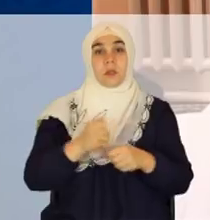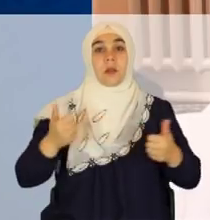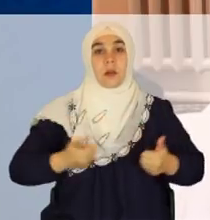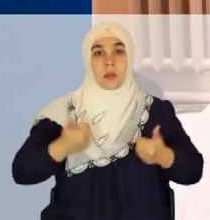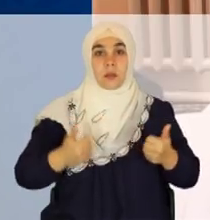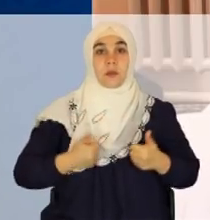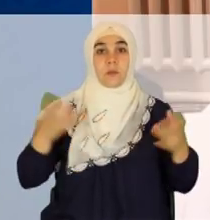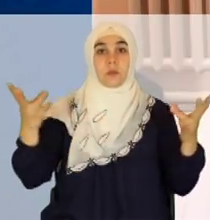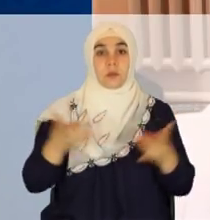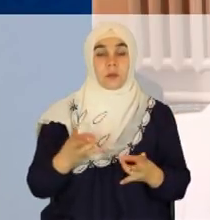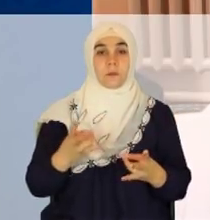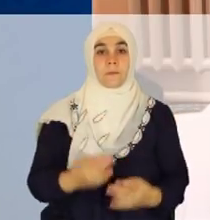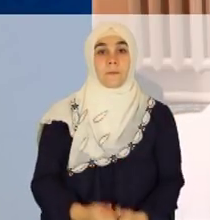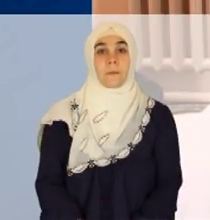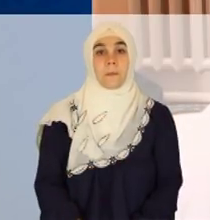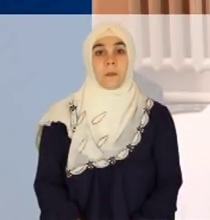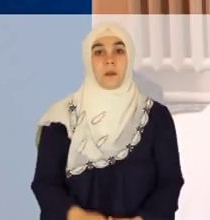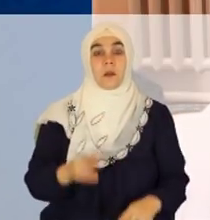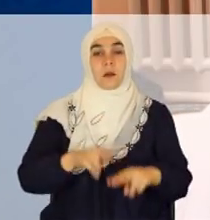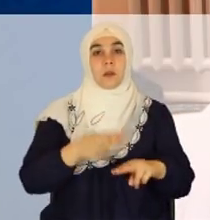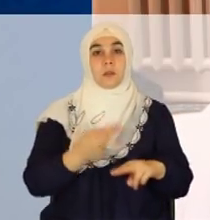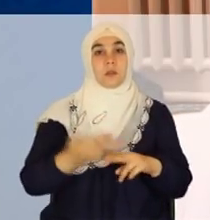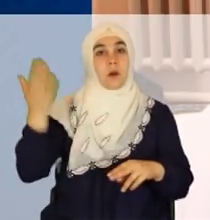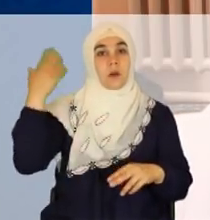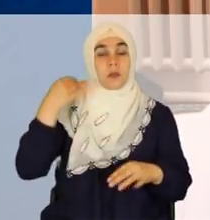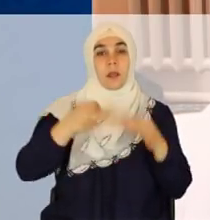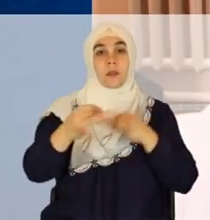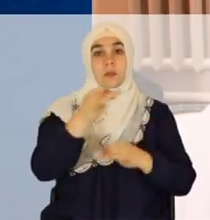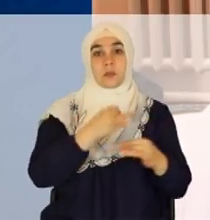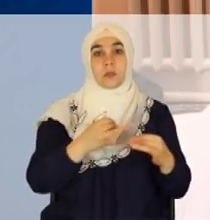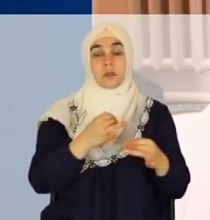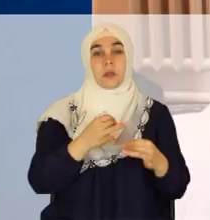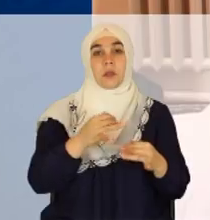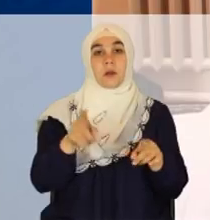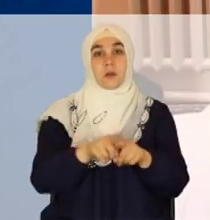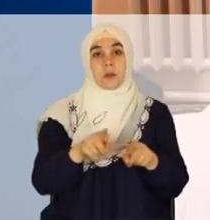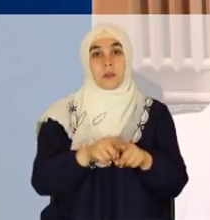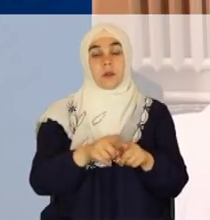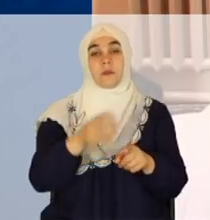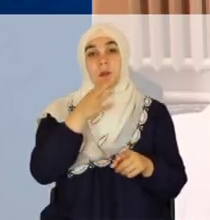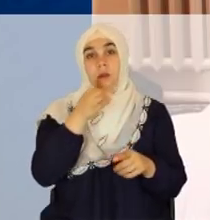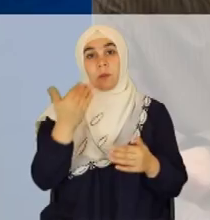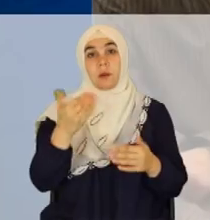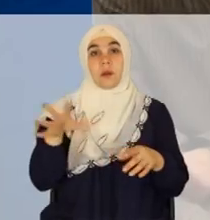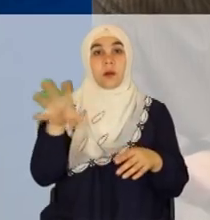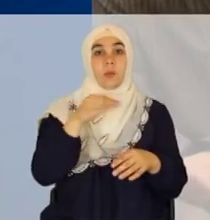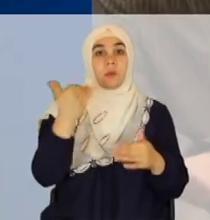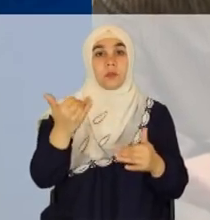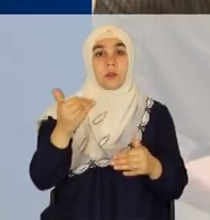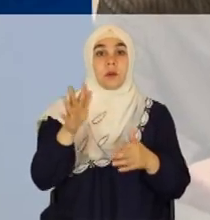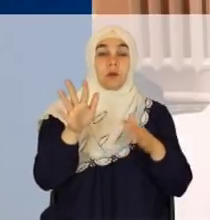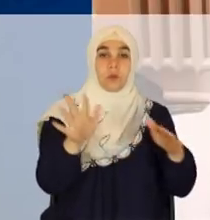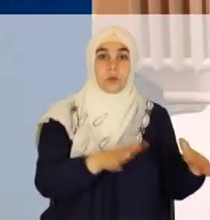harakatda bo'lishimiz kerak. Avvalgi suhbatlarimizda bu ilmni tarixi, tariflari, muqaddimalari hammasi